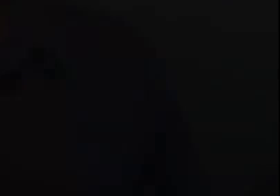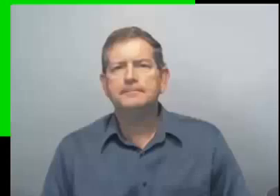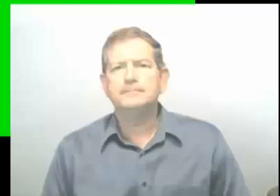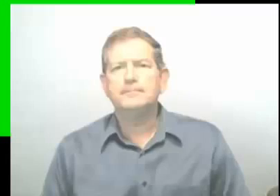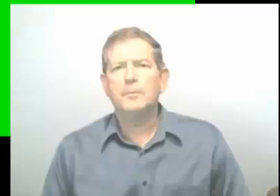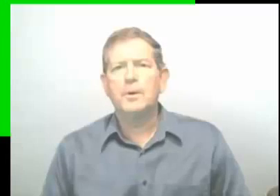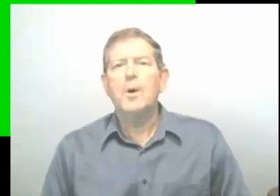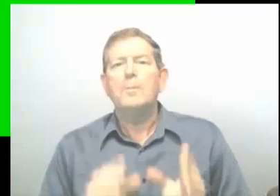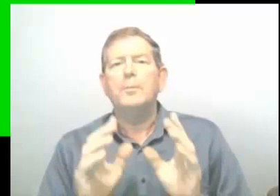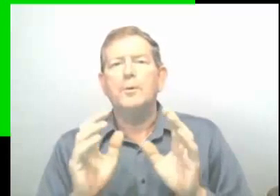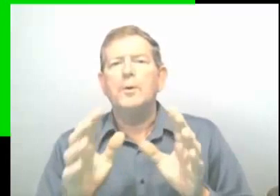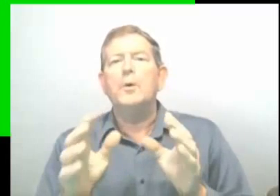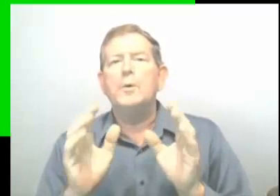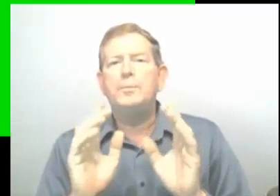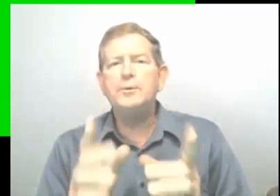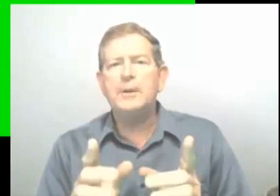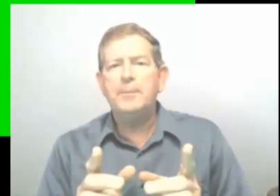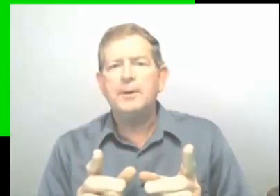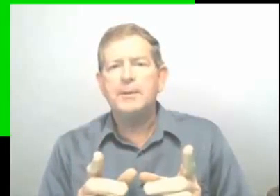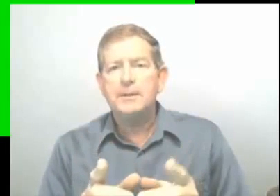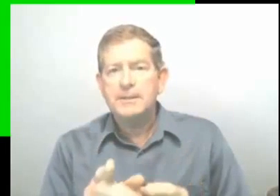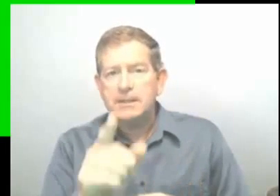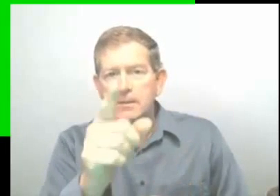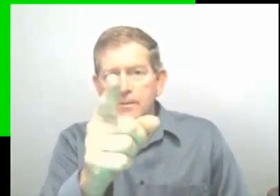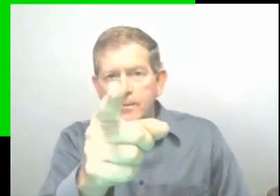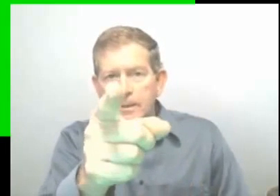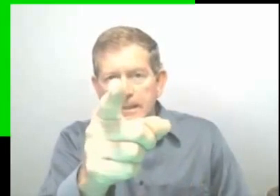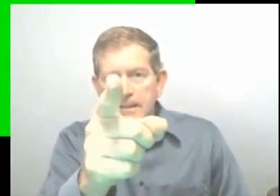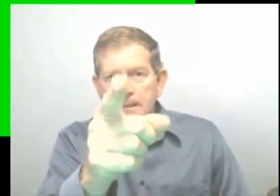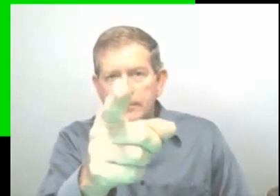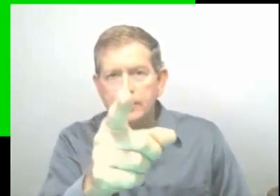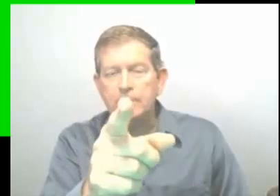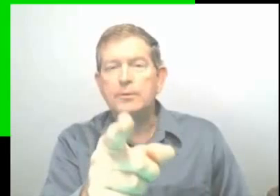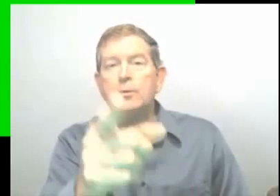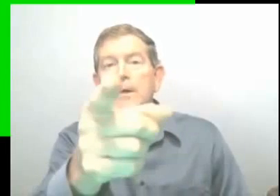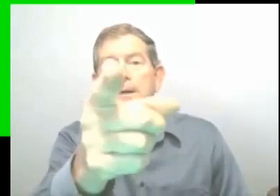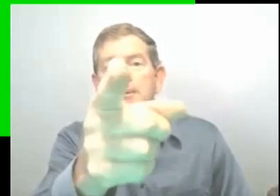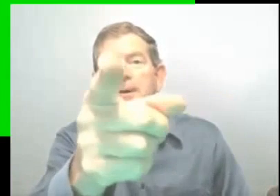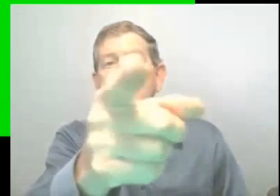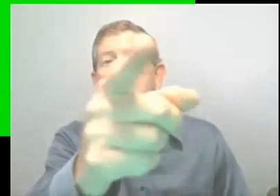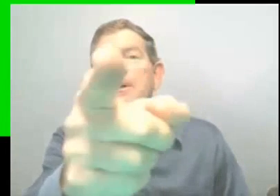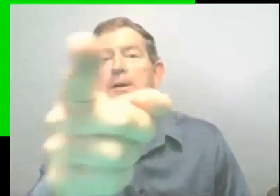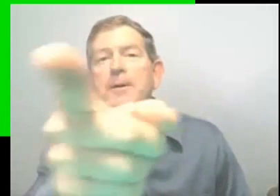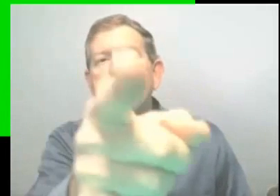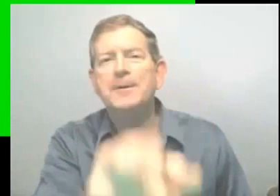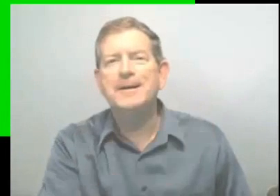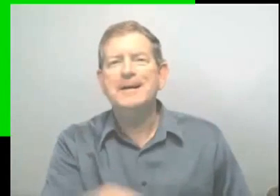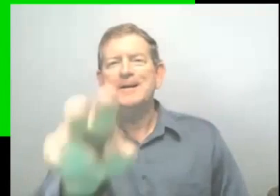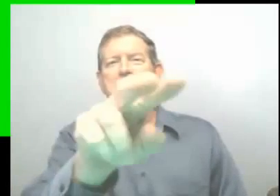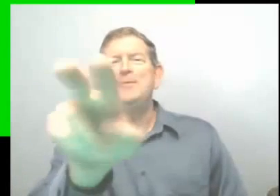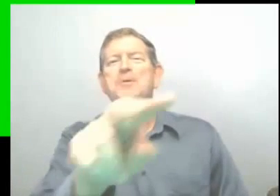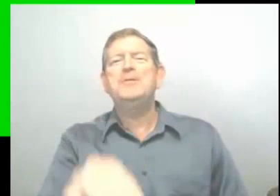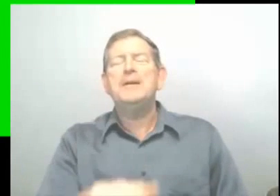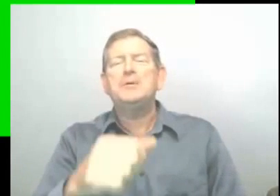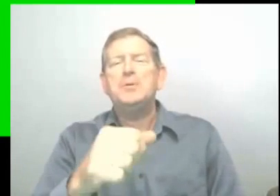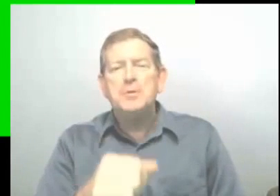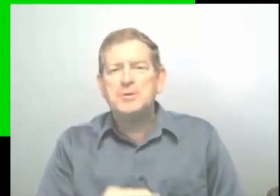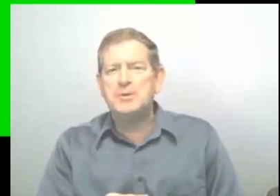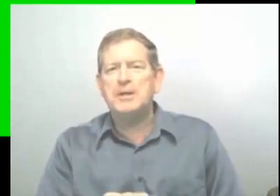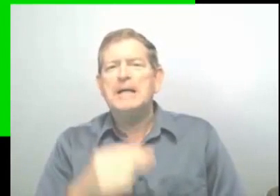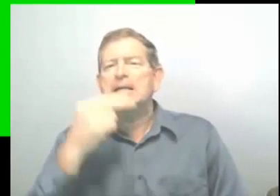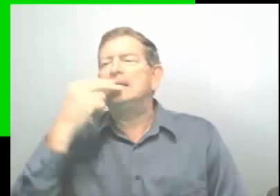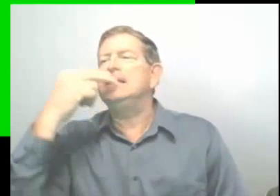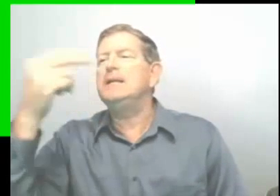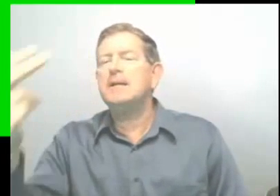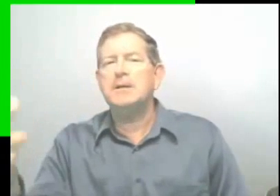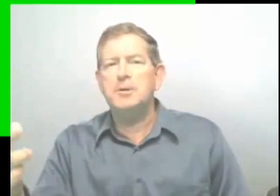va. Bon, le plus important, c'est que vous, vous, toi et toi et toi et toi, vous devez